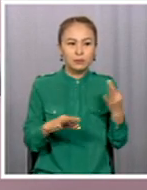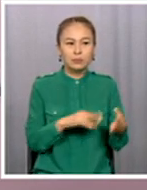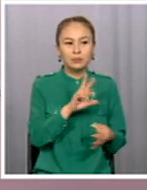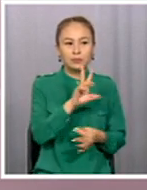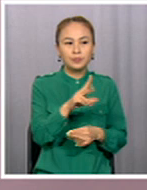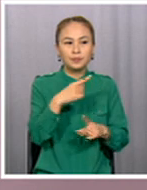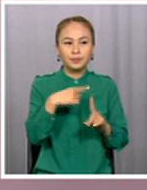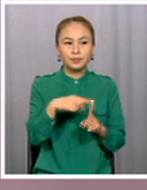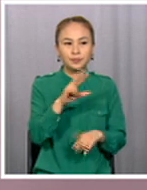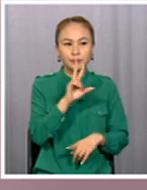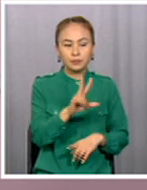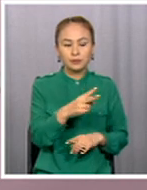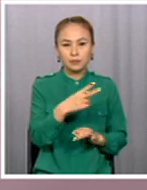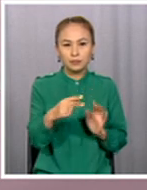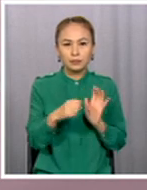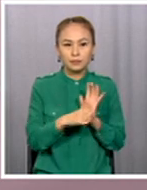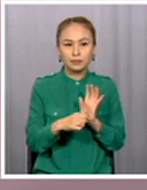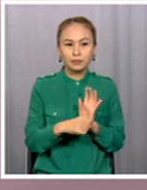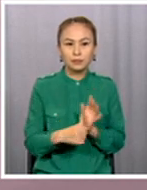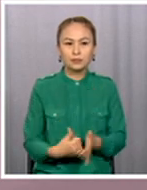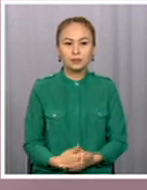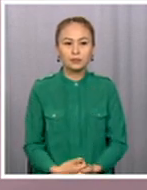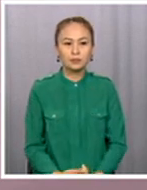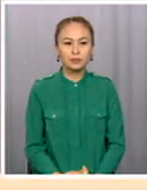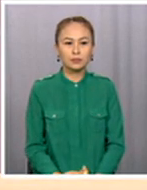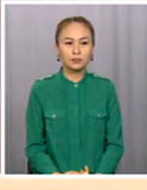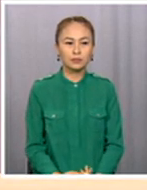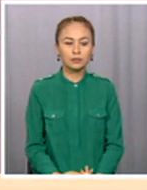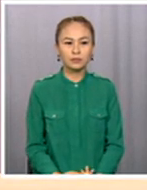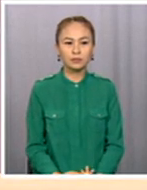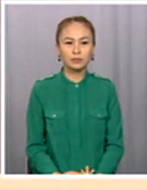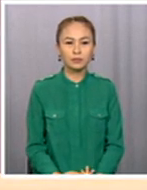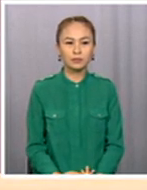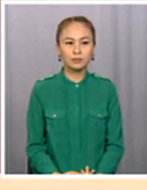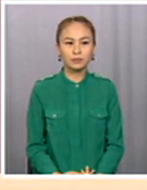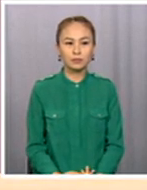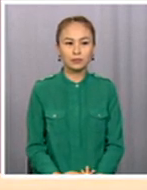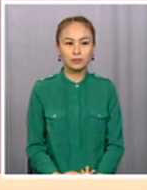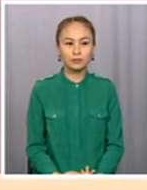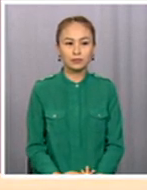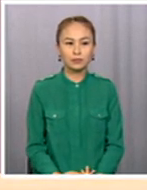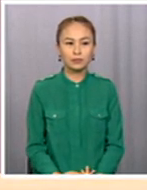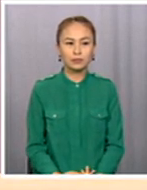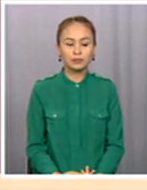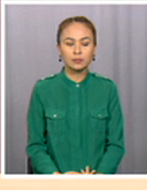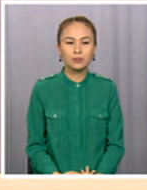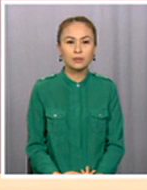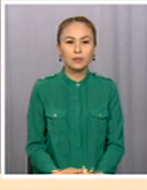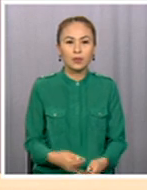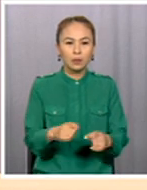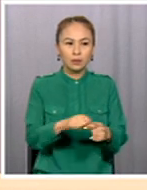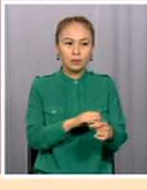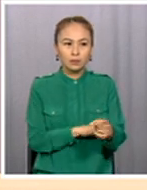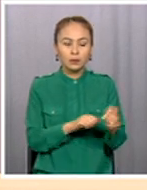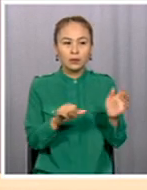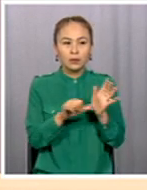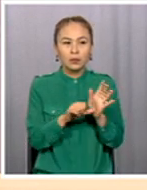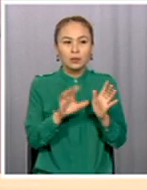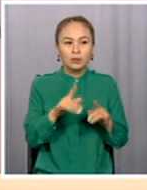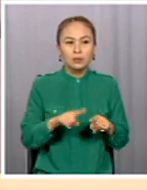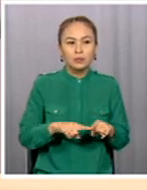3-ті қосамыз. Мәні 6 сантиметрге тең. Демек, ұзындығы 6 сантиметр болатын шаршыны